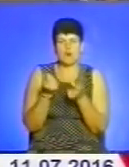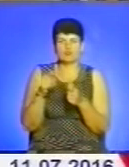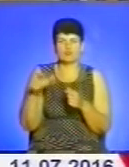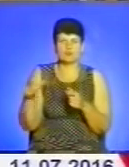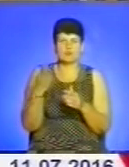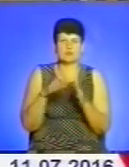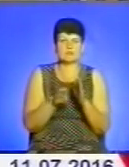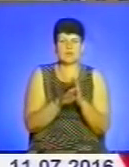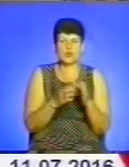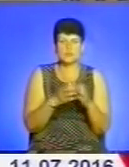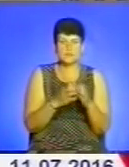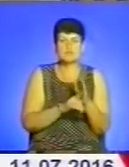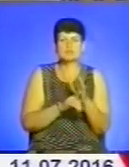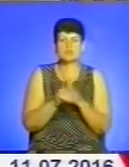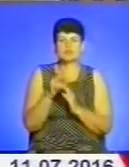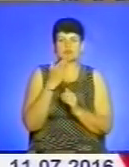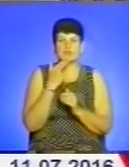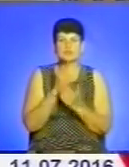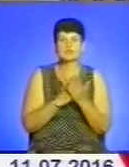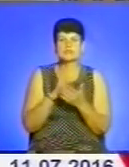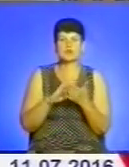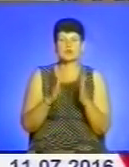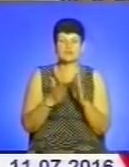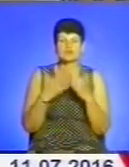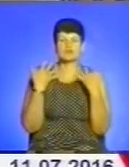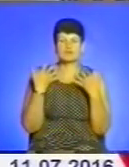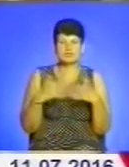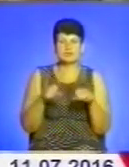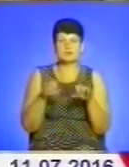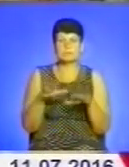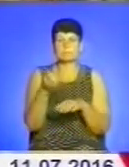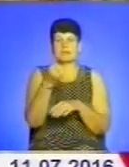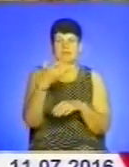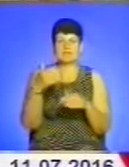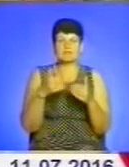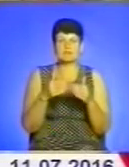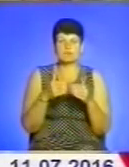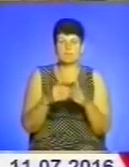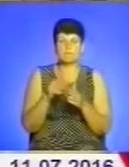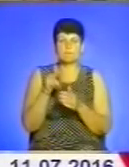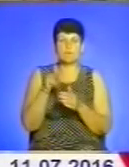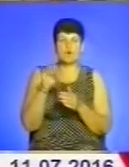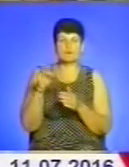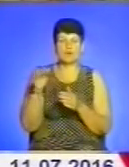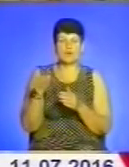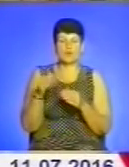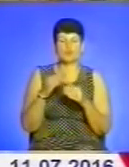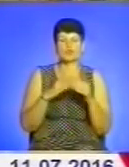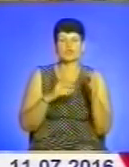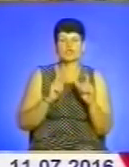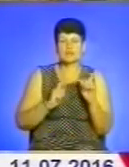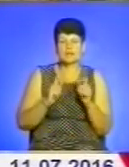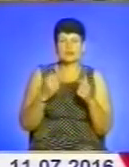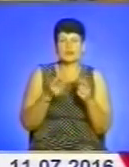підрозділі. Спочатку червня служити за контрактом уже зголосилося 15 випускників профтехучилищ. Але такої кількості